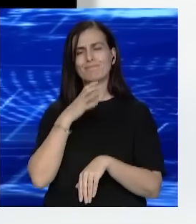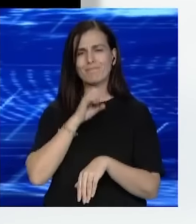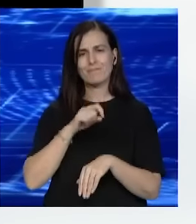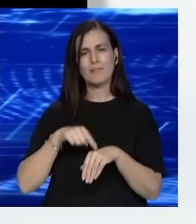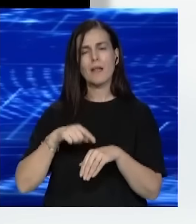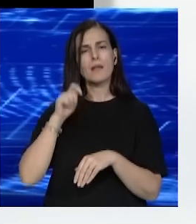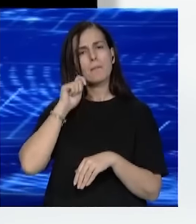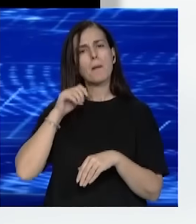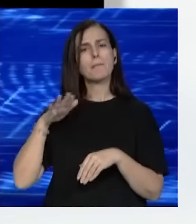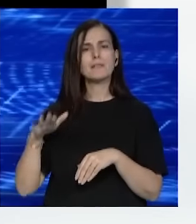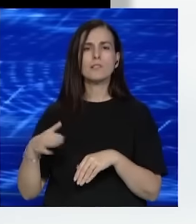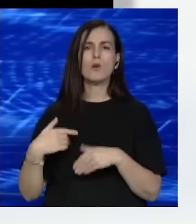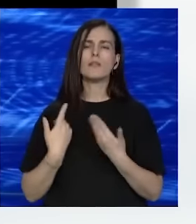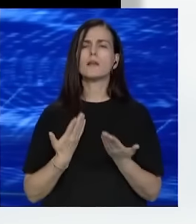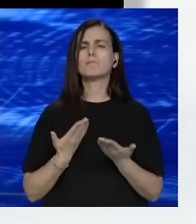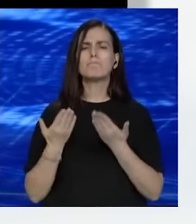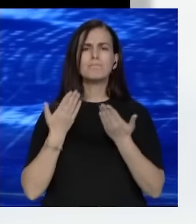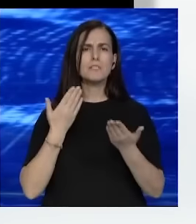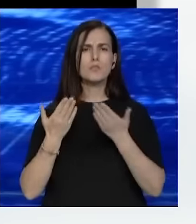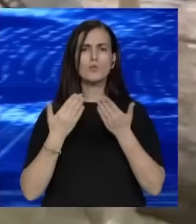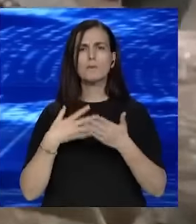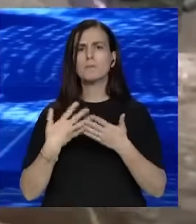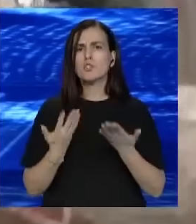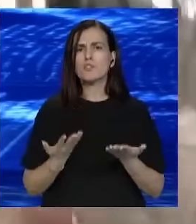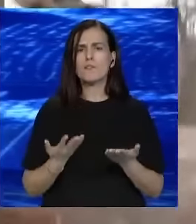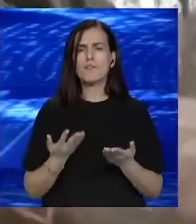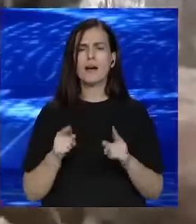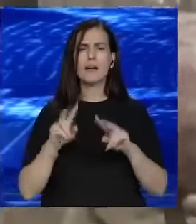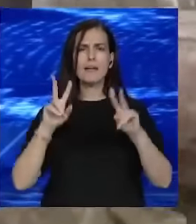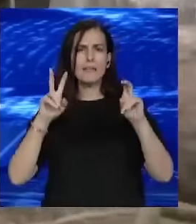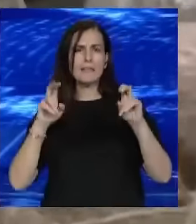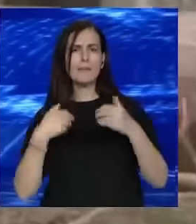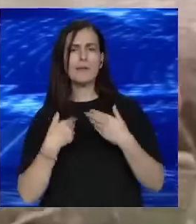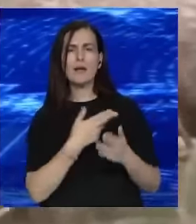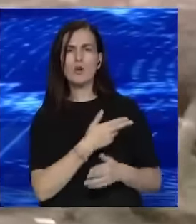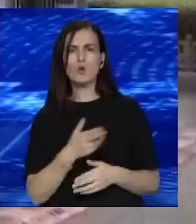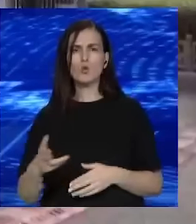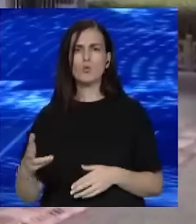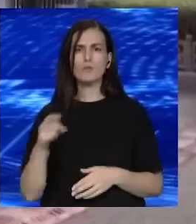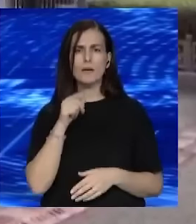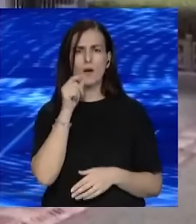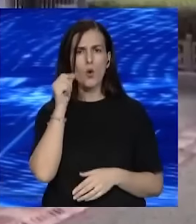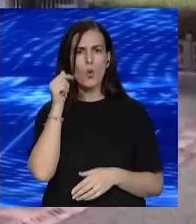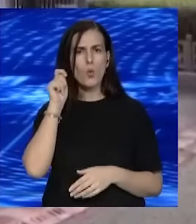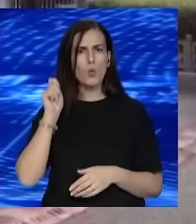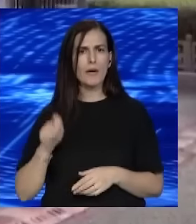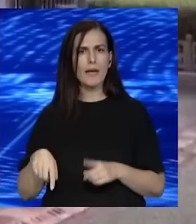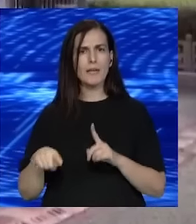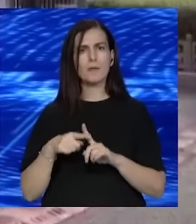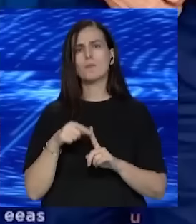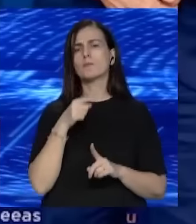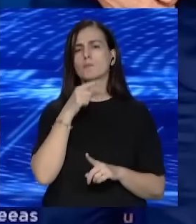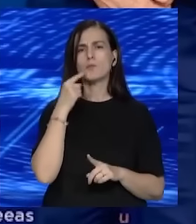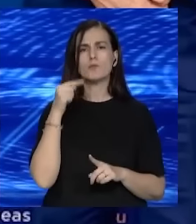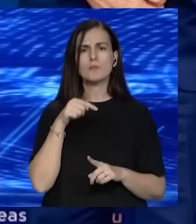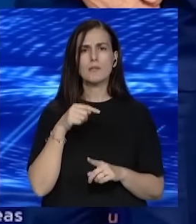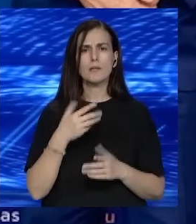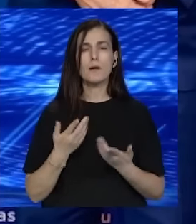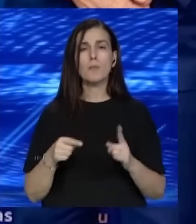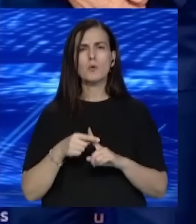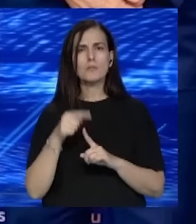në sfidat gjeopolitike, veçanërisht ndikimin e dëmshëm të agresionit rus kundër Ukrainës dhe përpjekjet e Kinës për zgjeruar ndikimin e saj